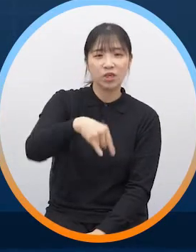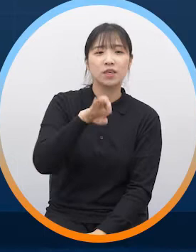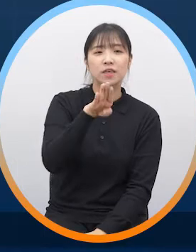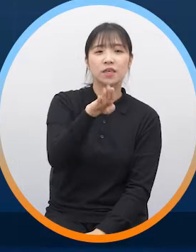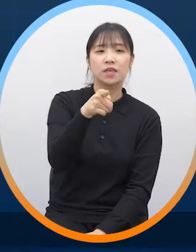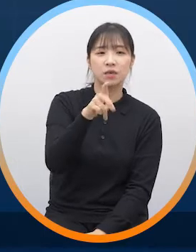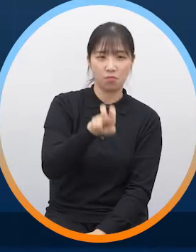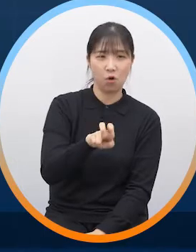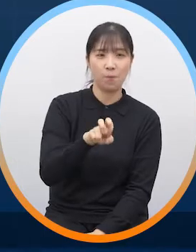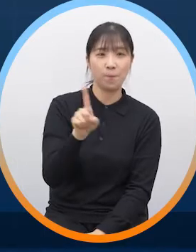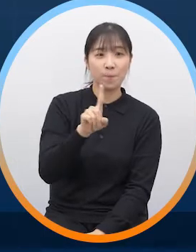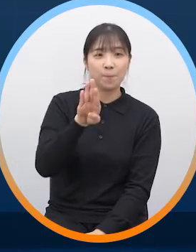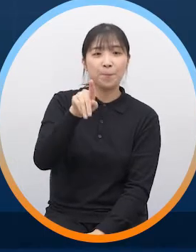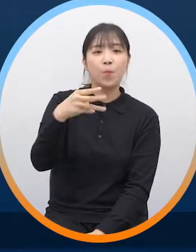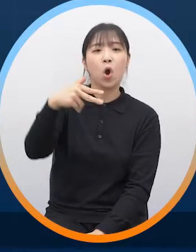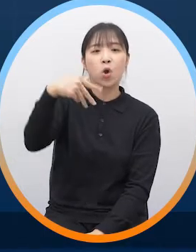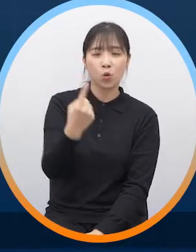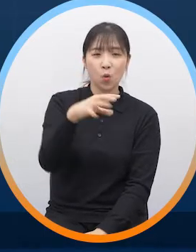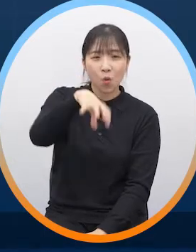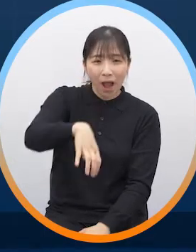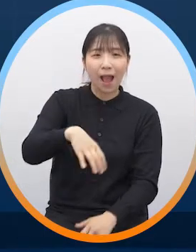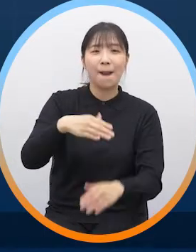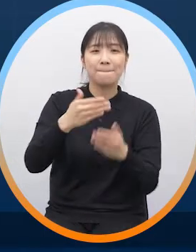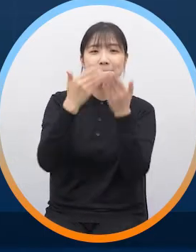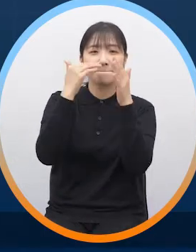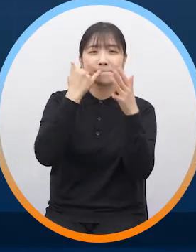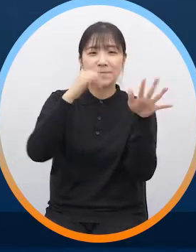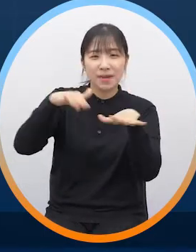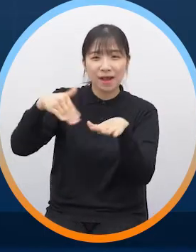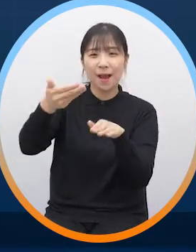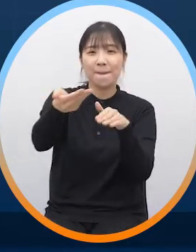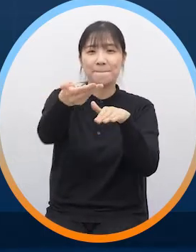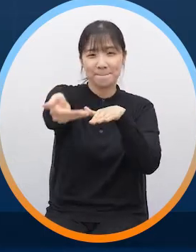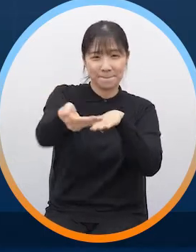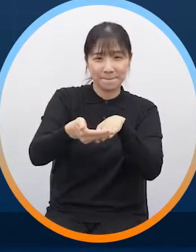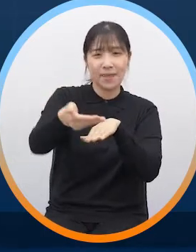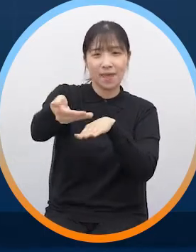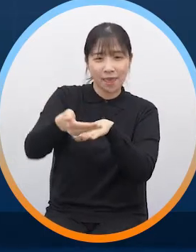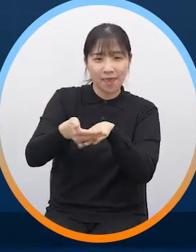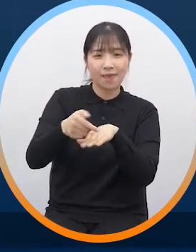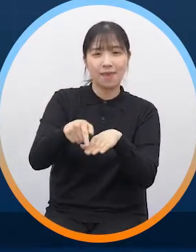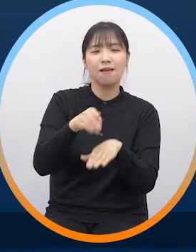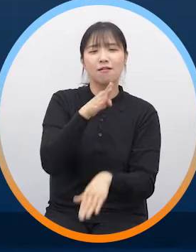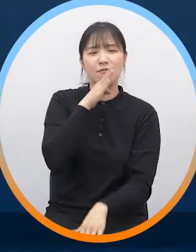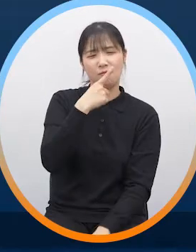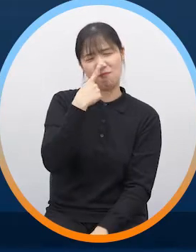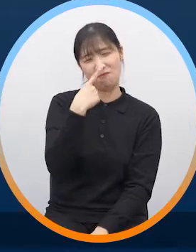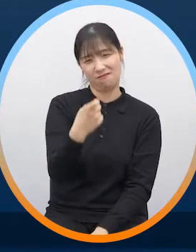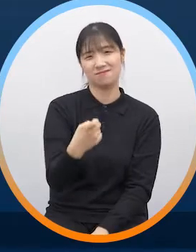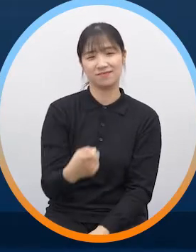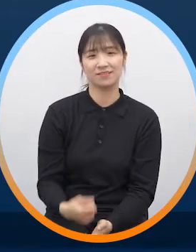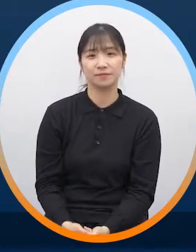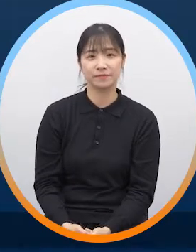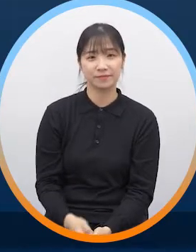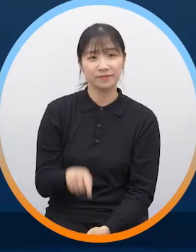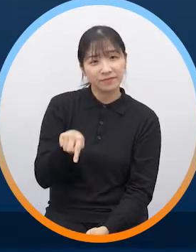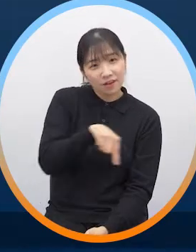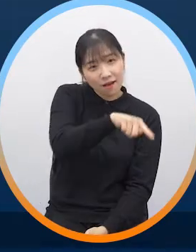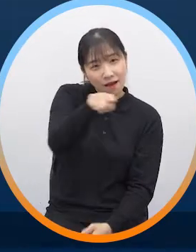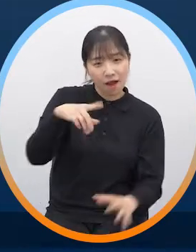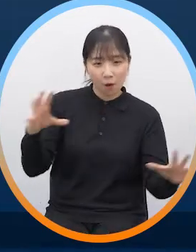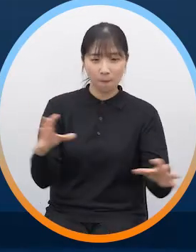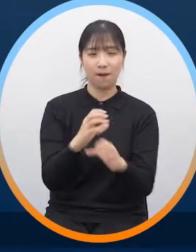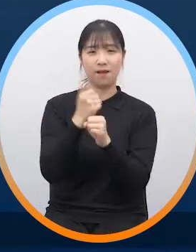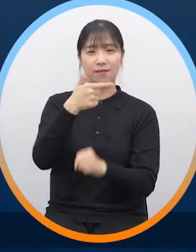원포귀범. 벌교와 포구에 들어오는 돛담배가 그렇게 멋있다는 것이었습니다. 그래서 이런